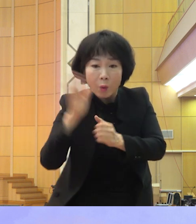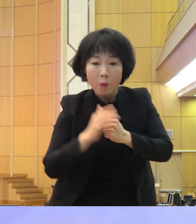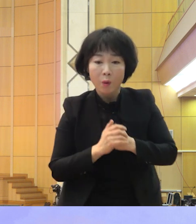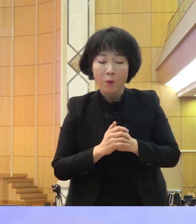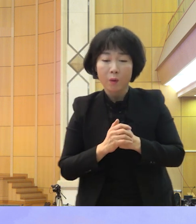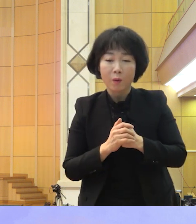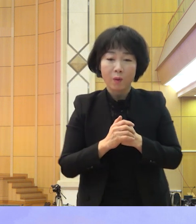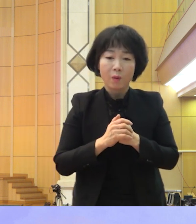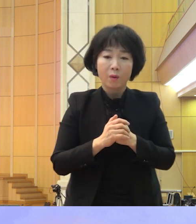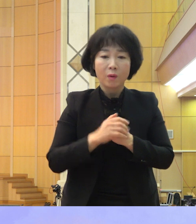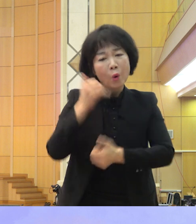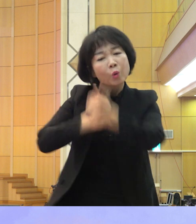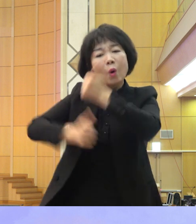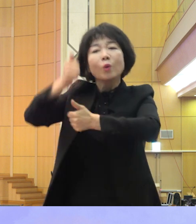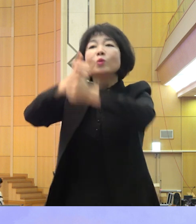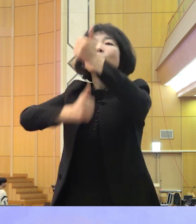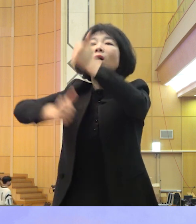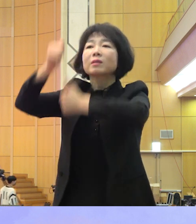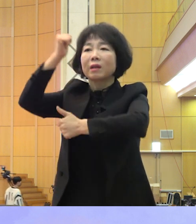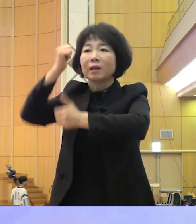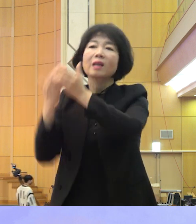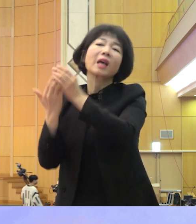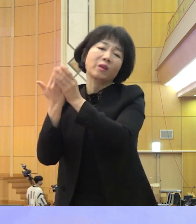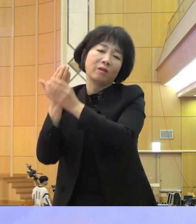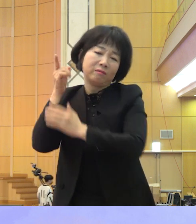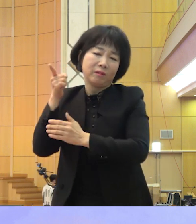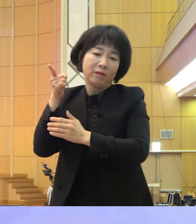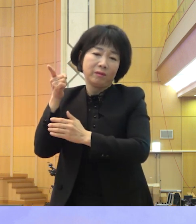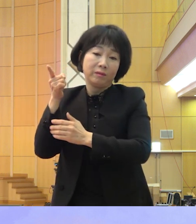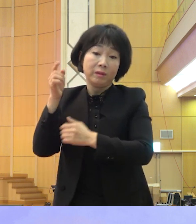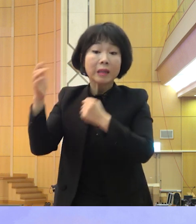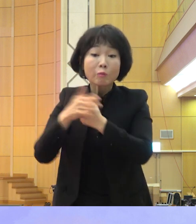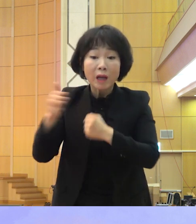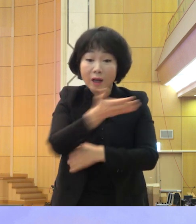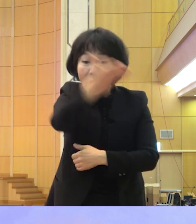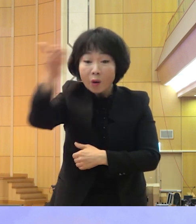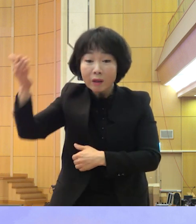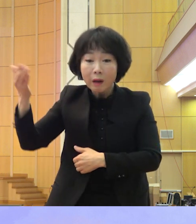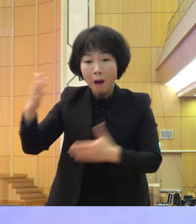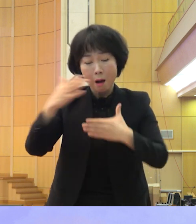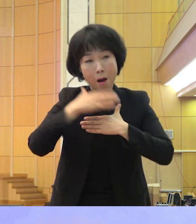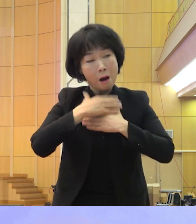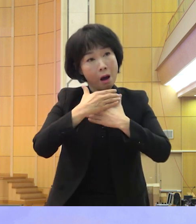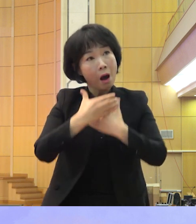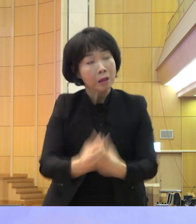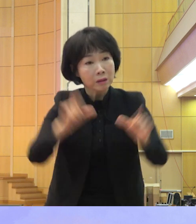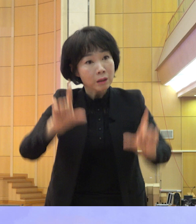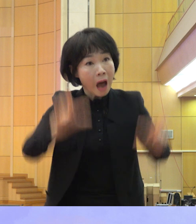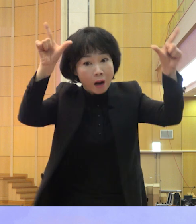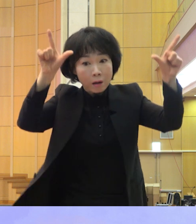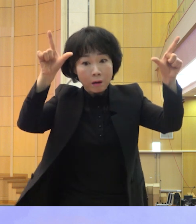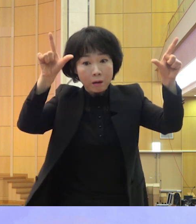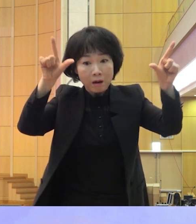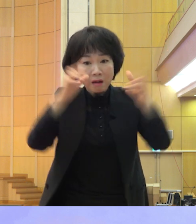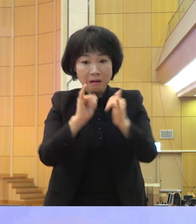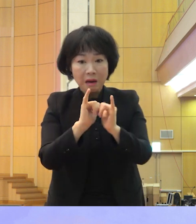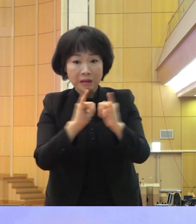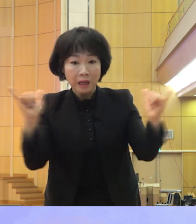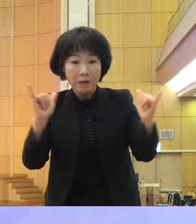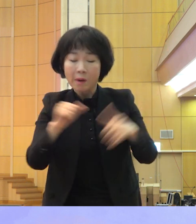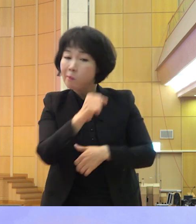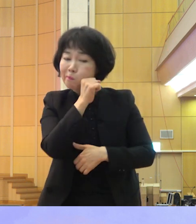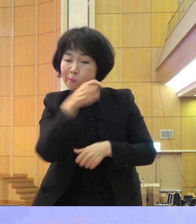아니고 조상들에게서 난 것이라. 그러므로 너희가 안식일에도